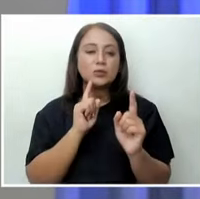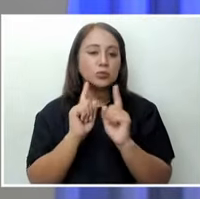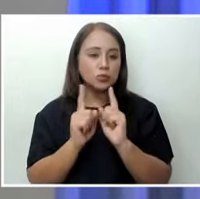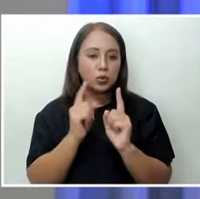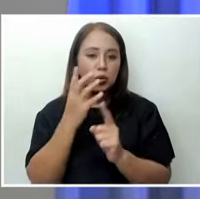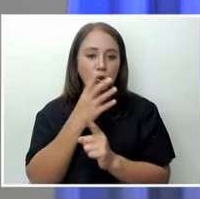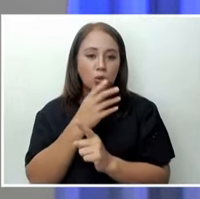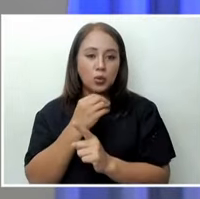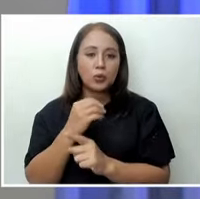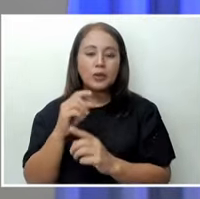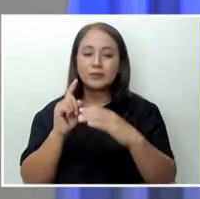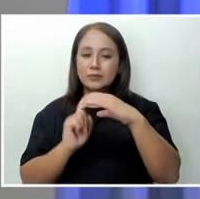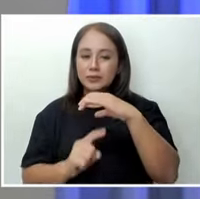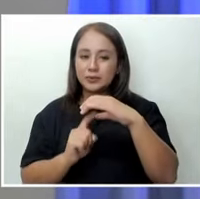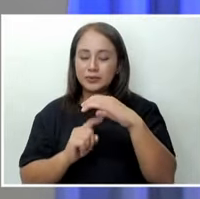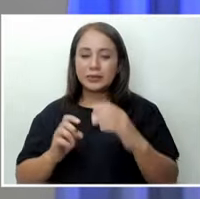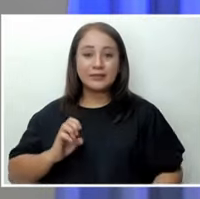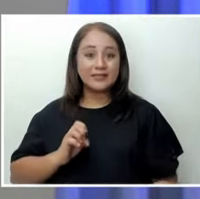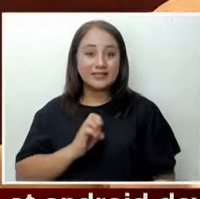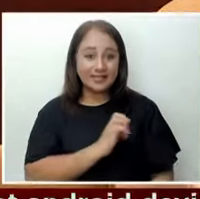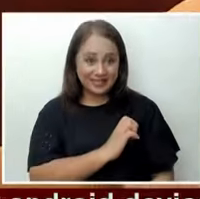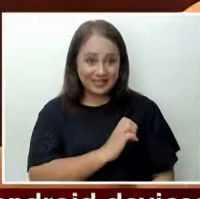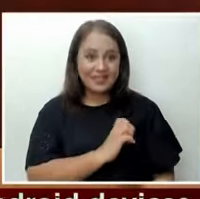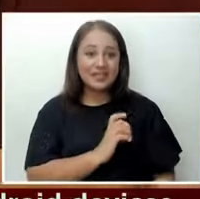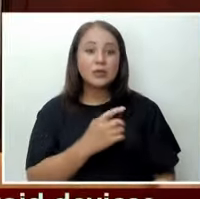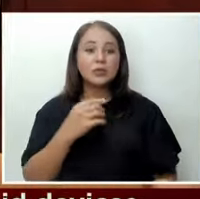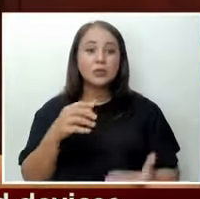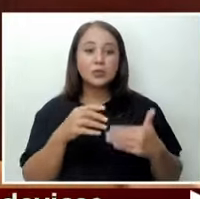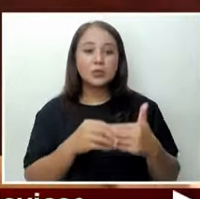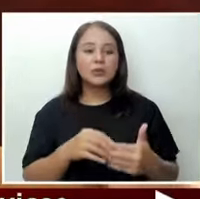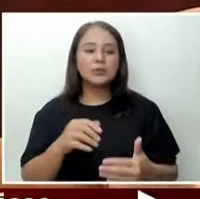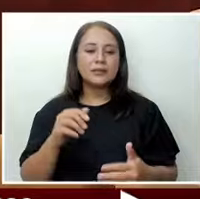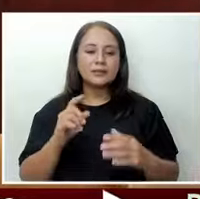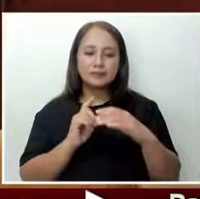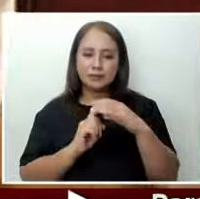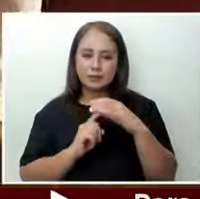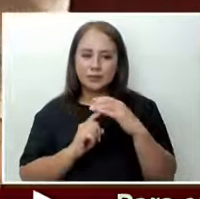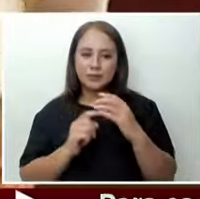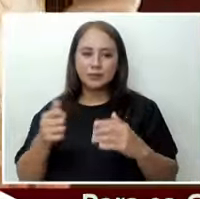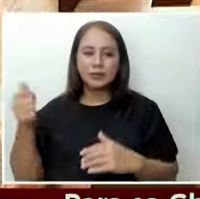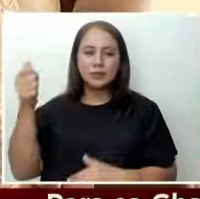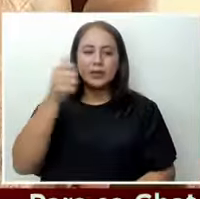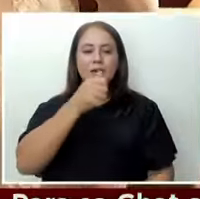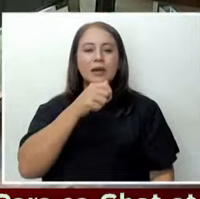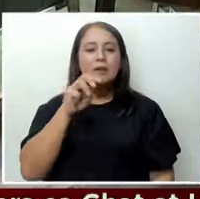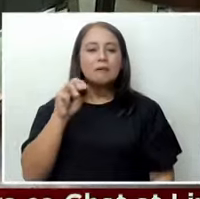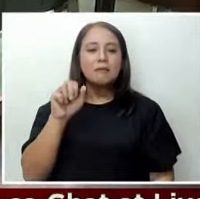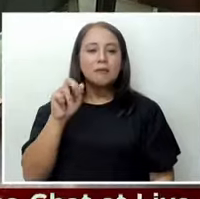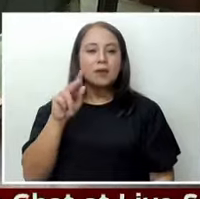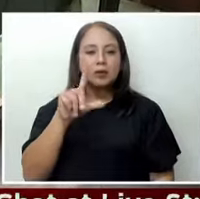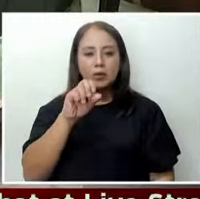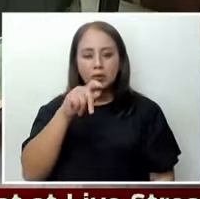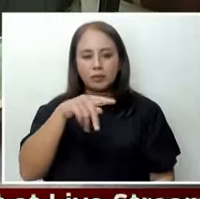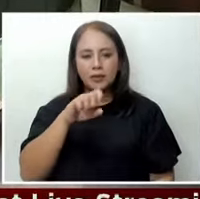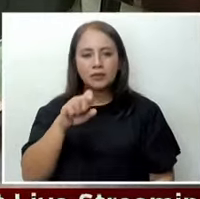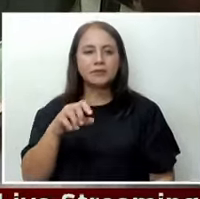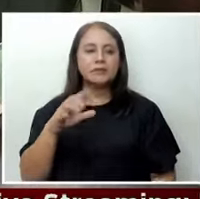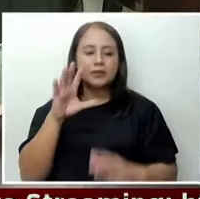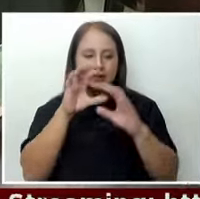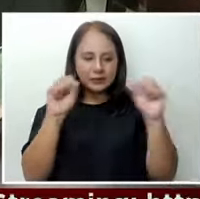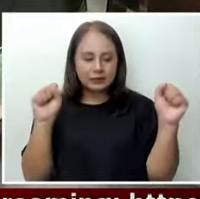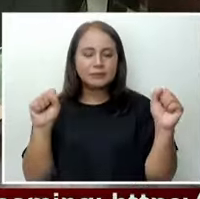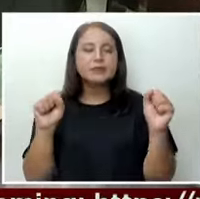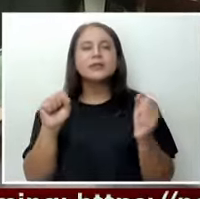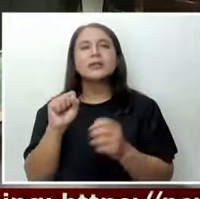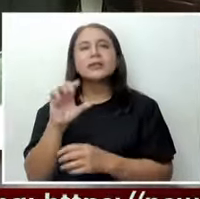mga ABS-CBN executives sa pangungunan ni na ABS-CBN Chairman Mark Lopez, President and CEO Carlo